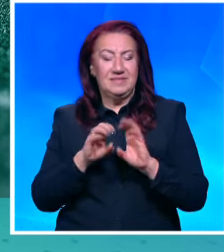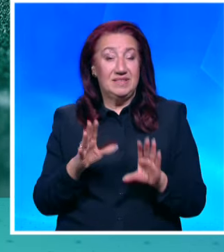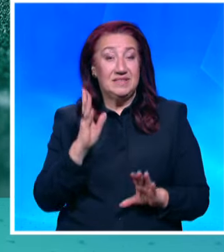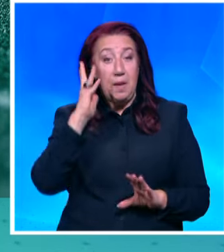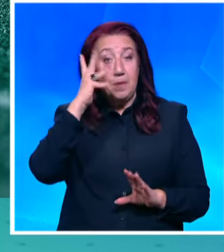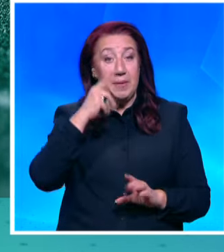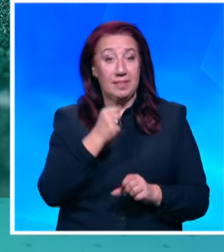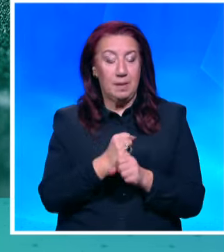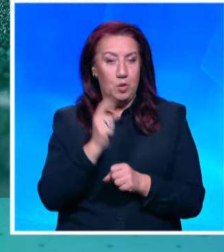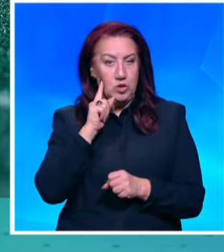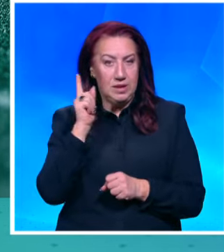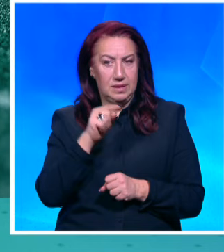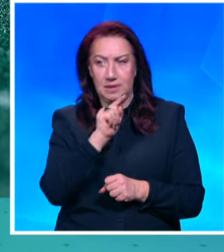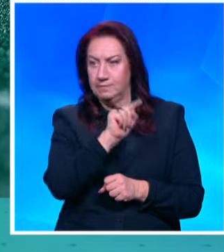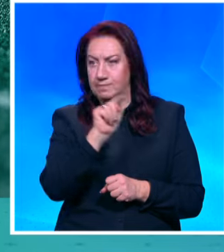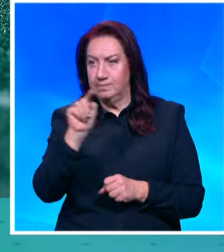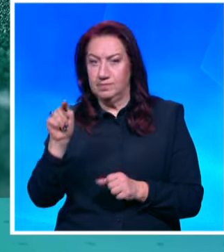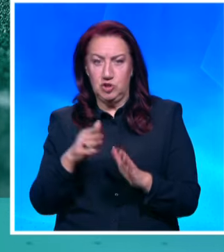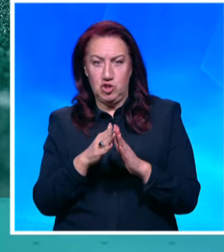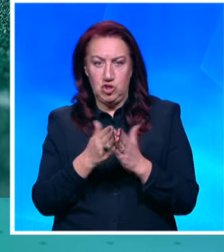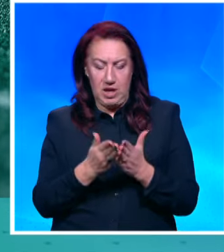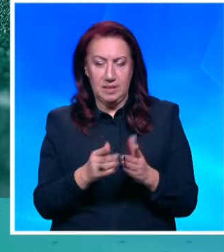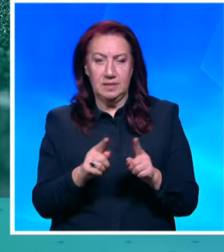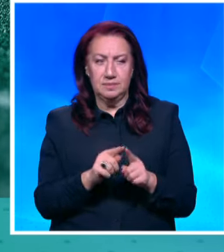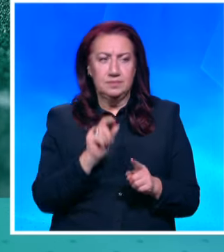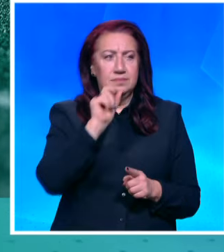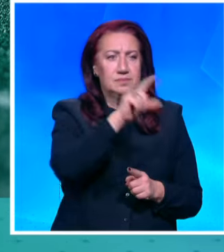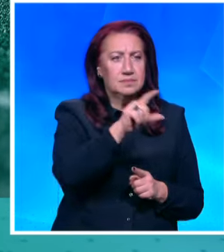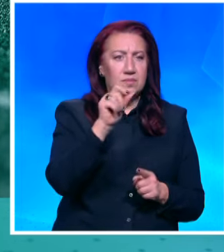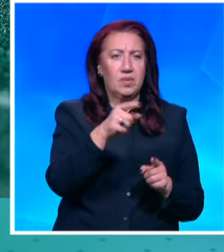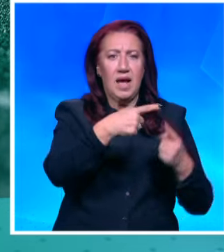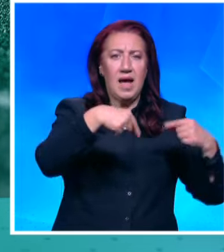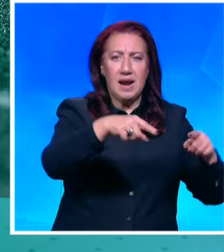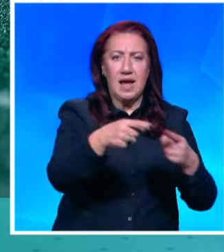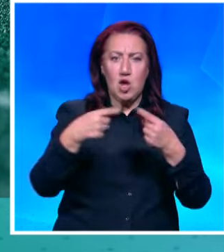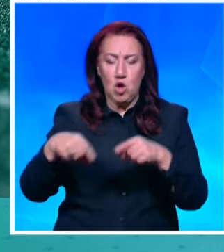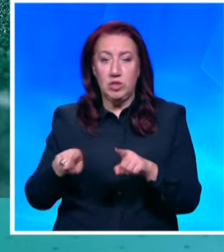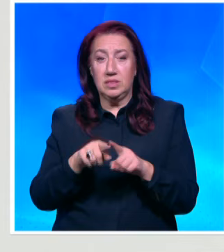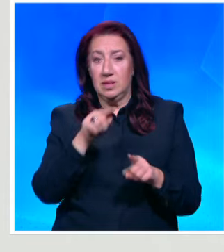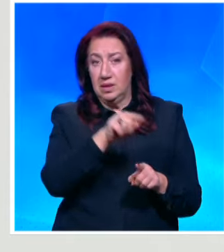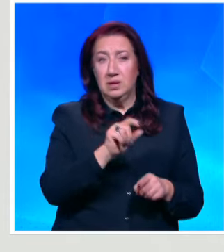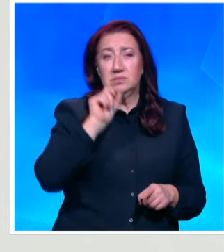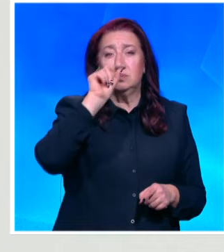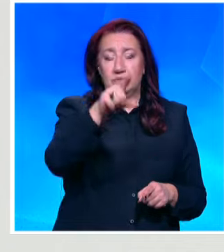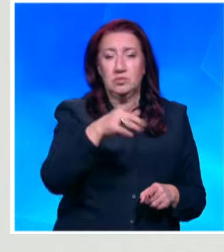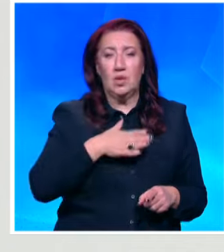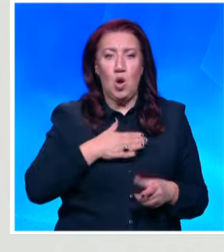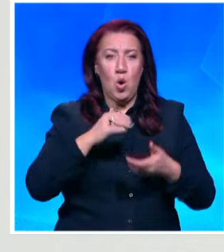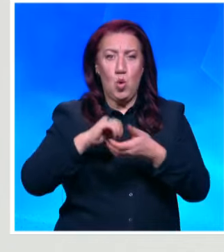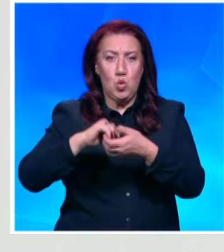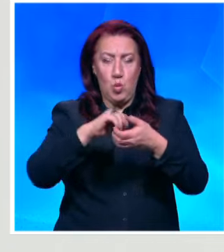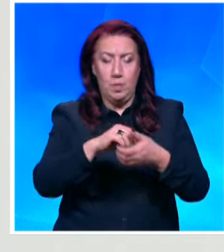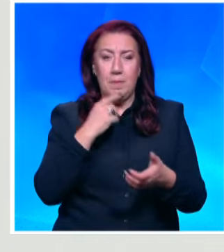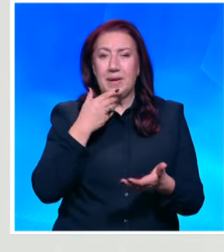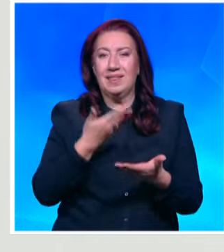се изпратят правилата в зоналните съвети, а оттам да стигнат до всеки клуб. Клубовете да предложат свой делегат. Според екипа на